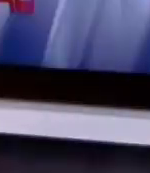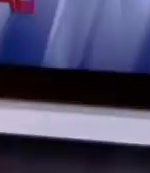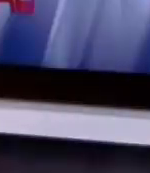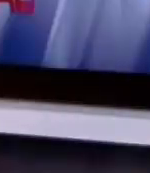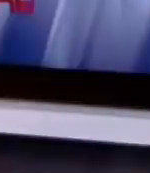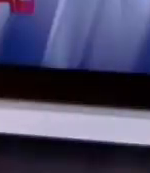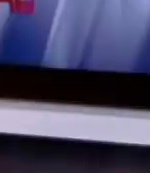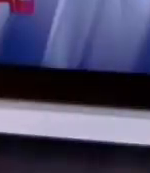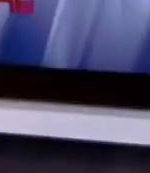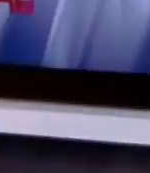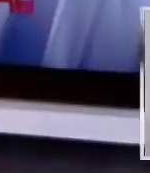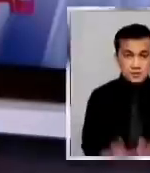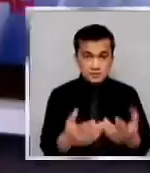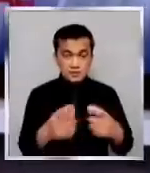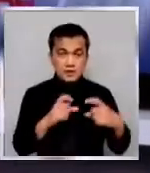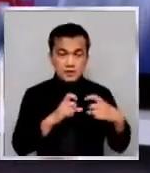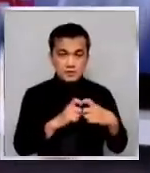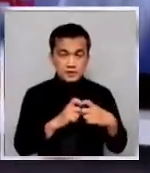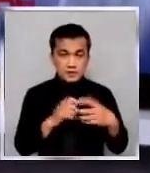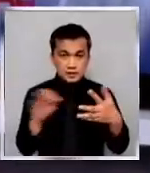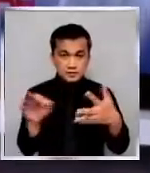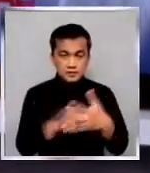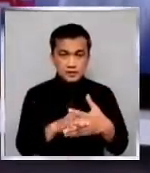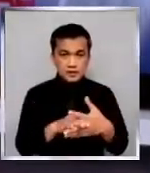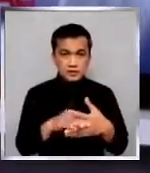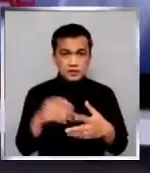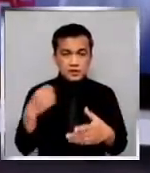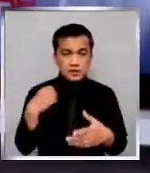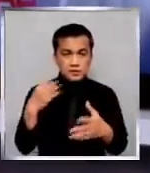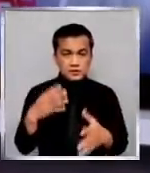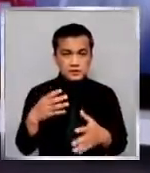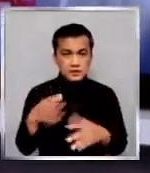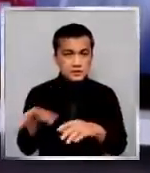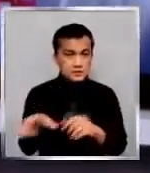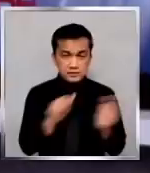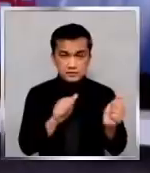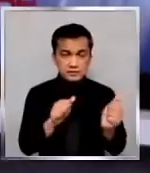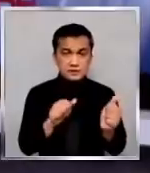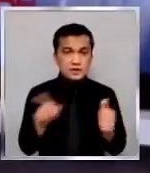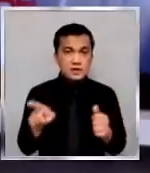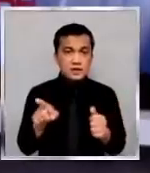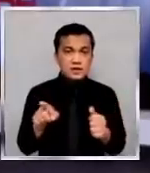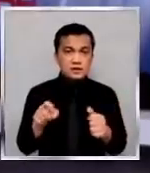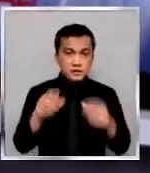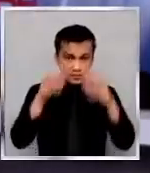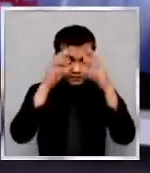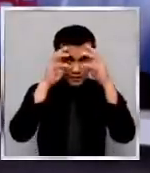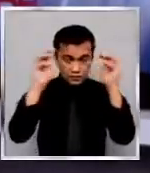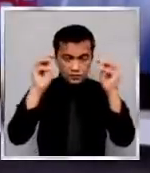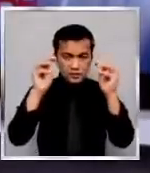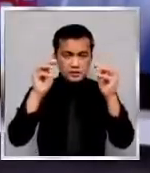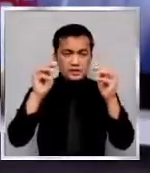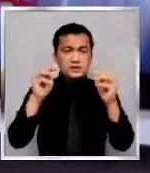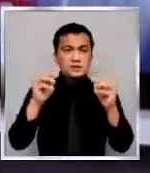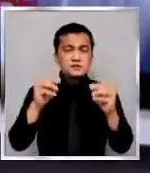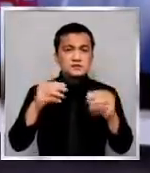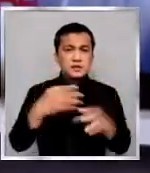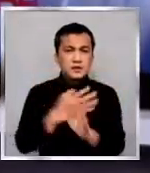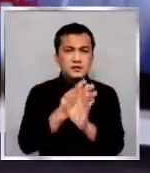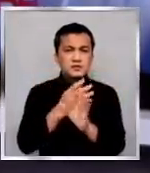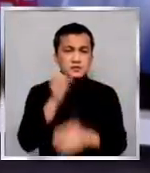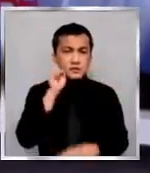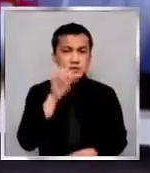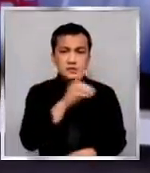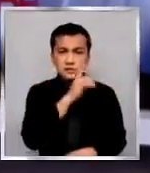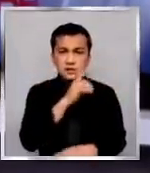Mga kapuso, nag-file po ng official leave of absence ang alkalde ng lungsod ng Davao, Sara Duterte. Mula yan Oktubre 5